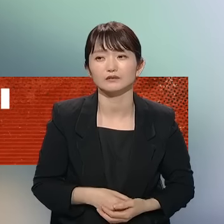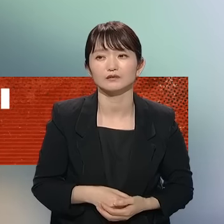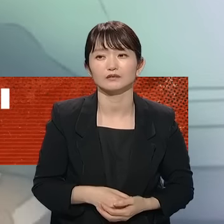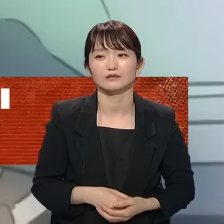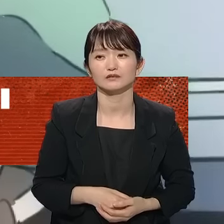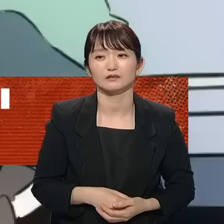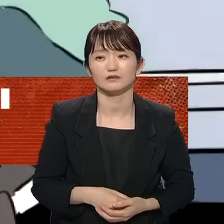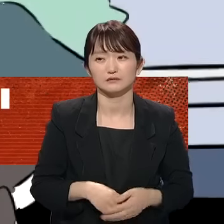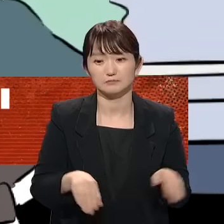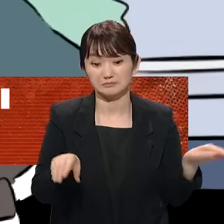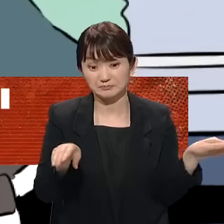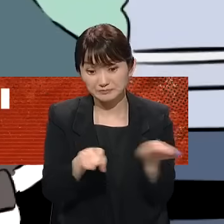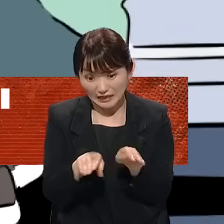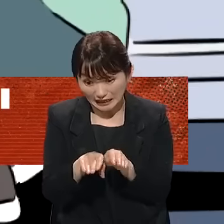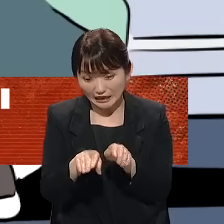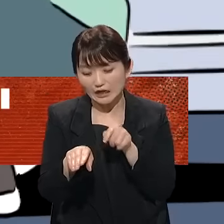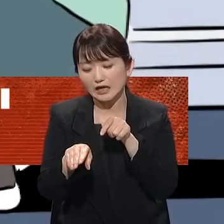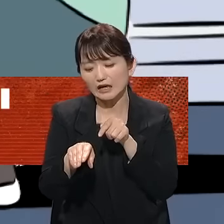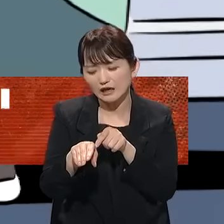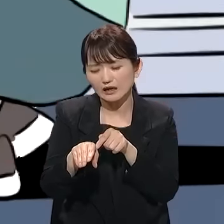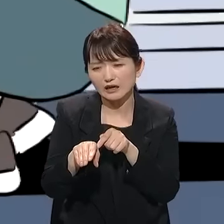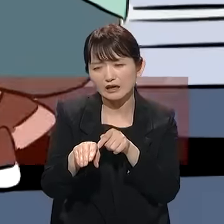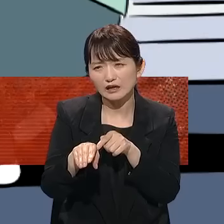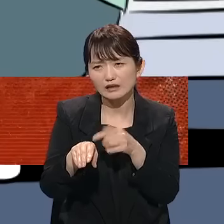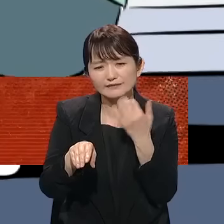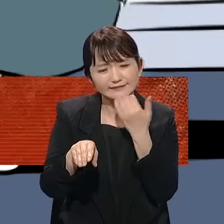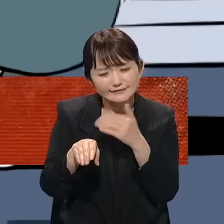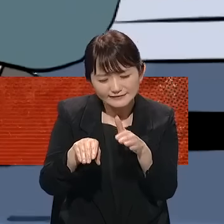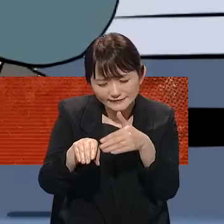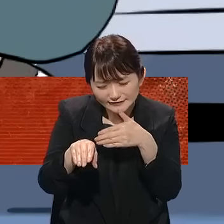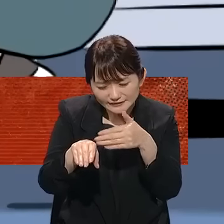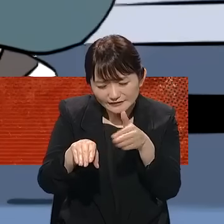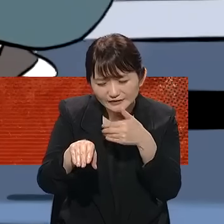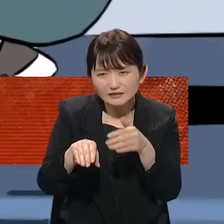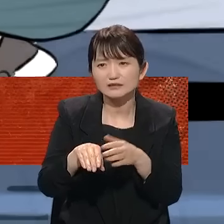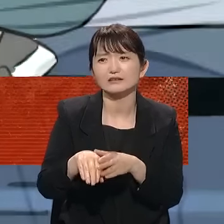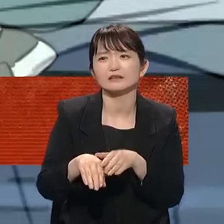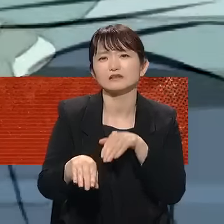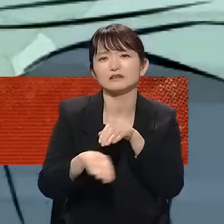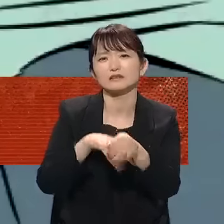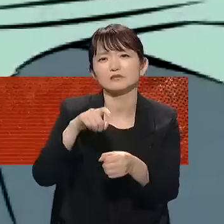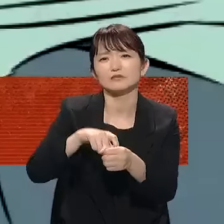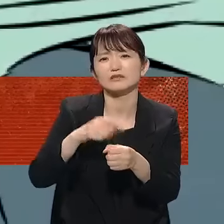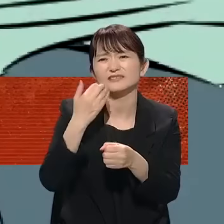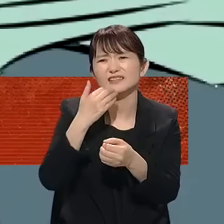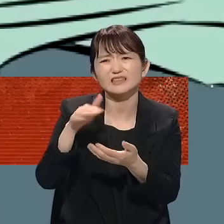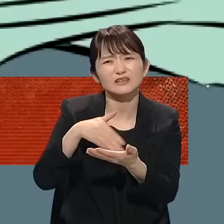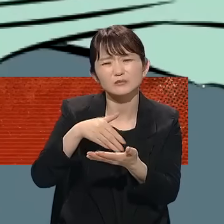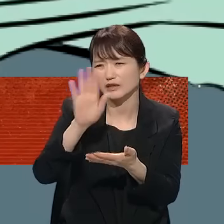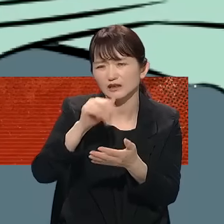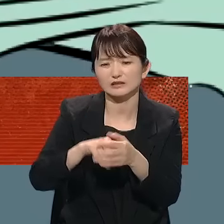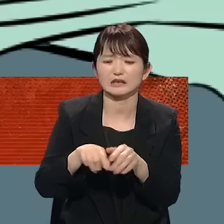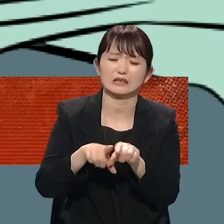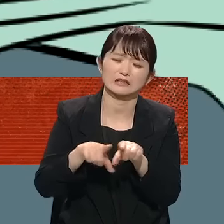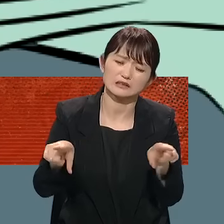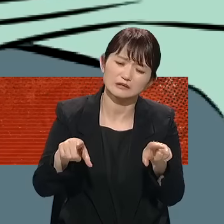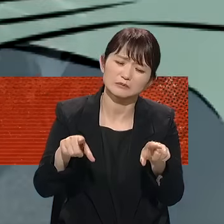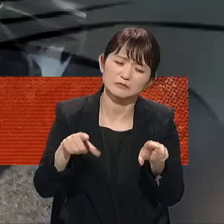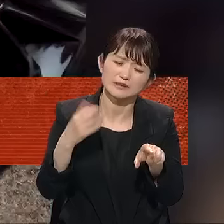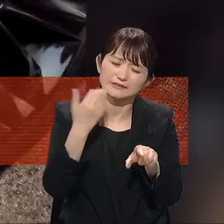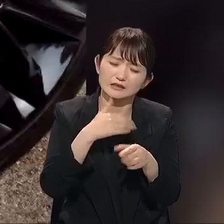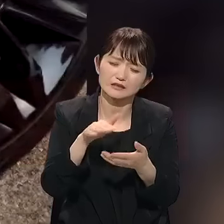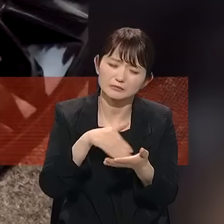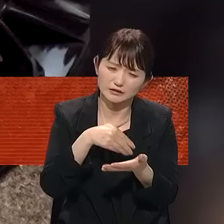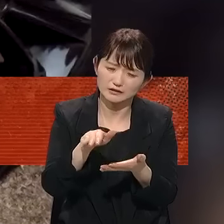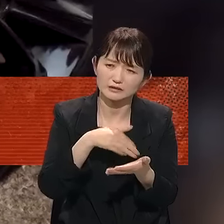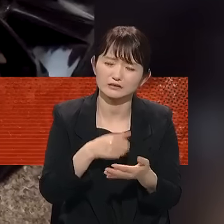지금 사고를 내고 저기다 페인트 칠을 하고 있는데 문제는 저게 차량용 페인트가 아니에요. 그럼요. 일반 페인트. 색깔만 같은